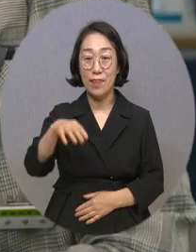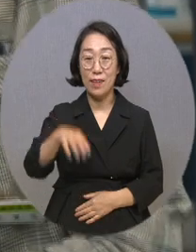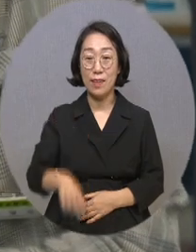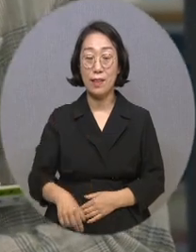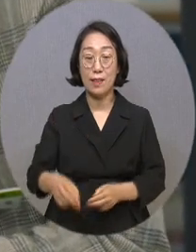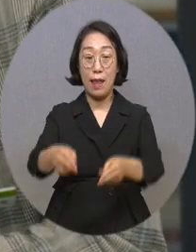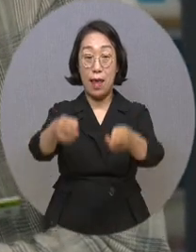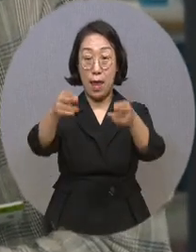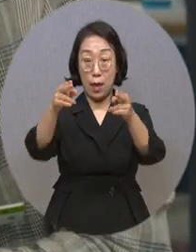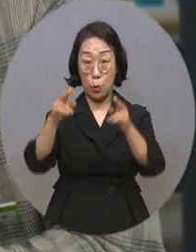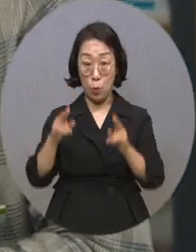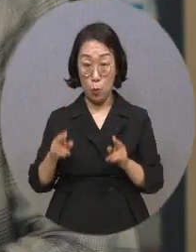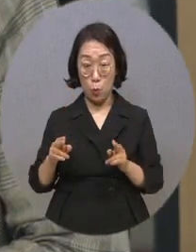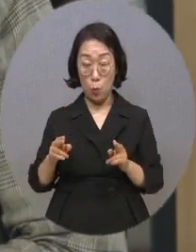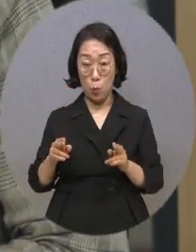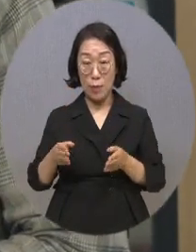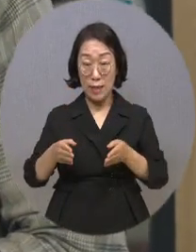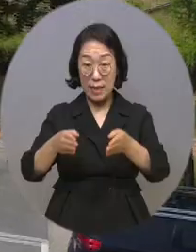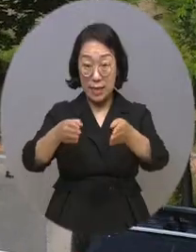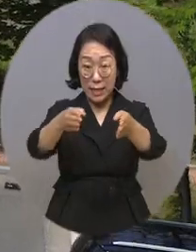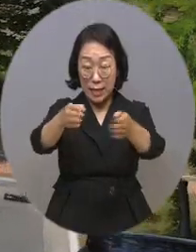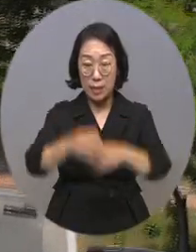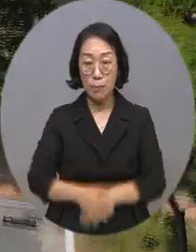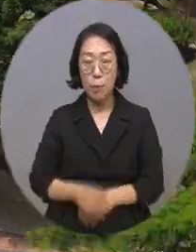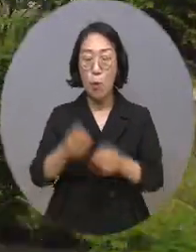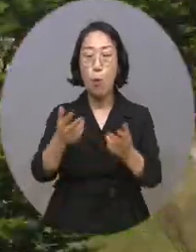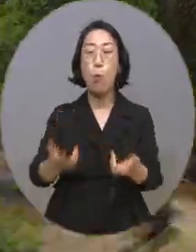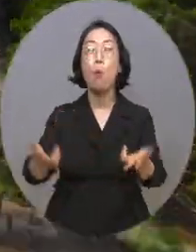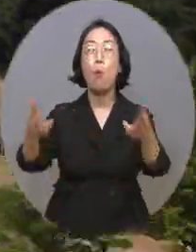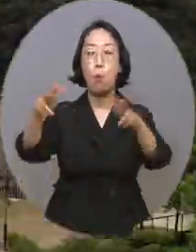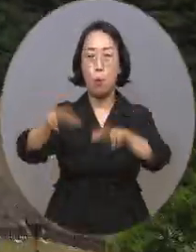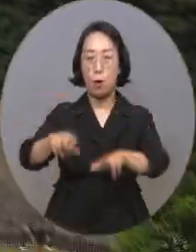대교를 통해서 들어오시면 우리 이순신 승국공원.